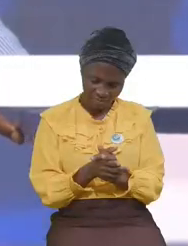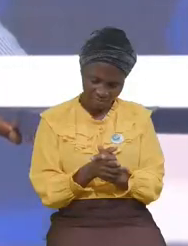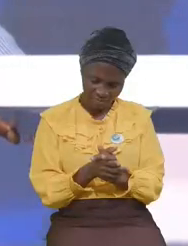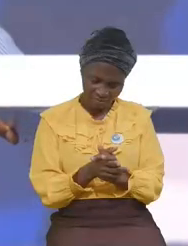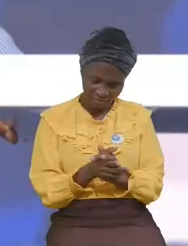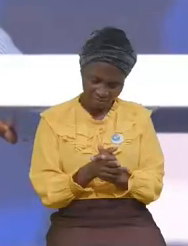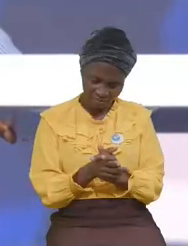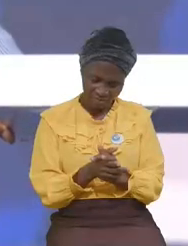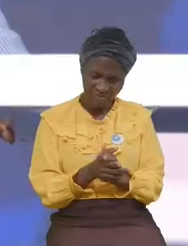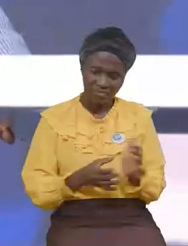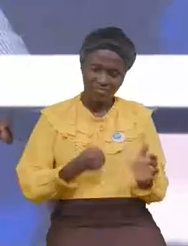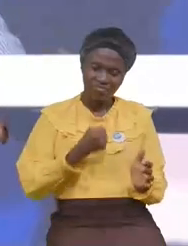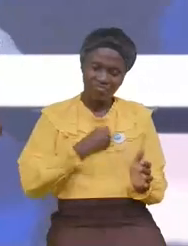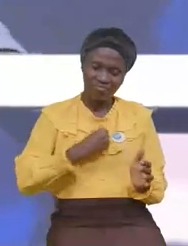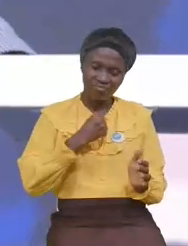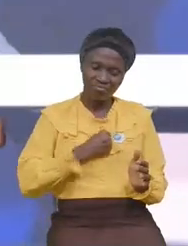Asthme,